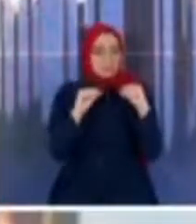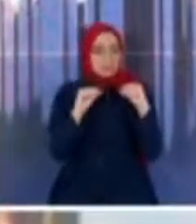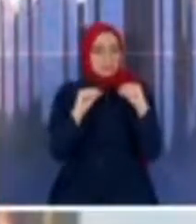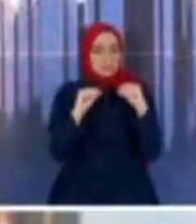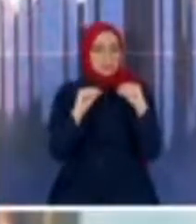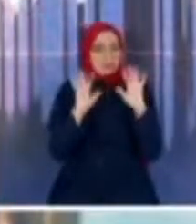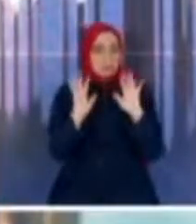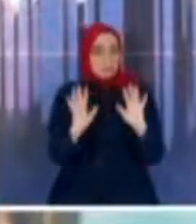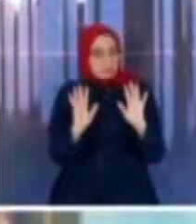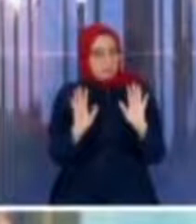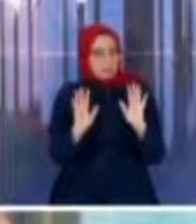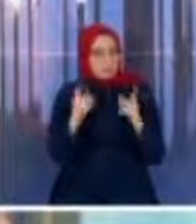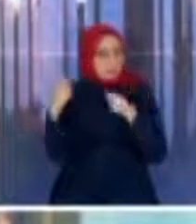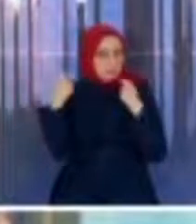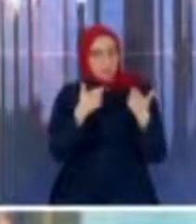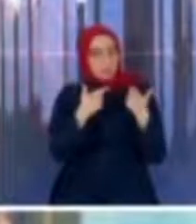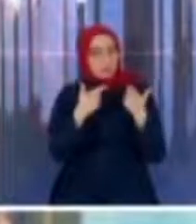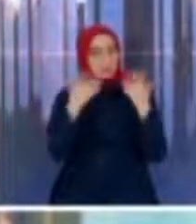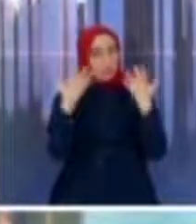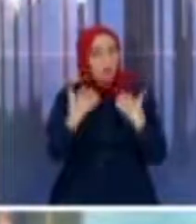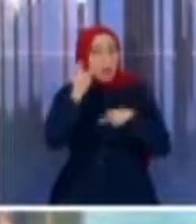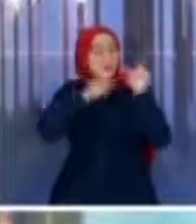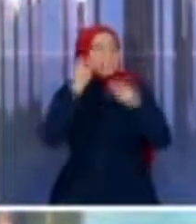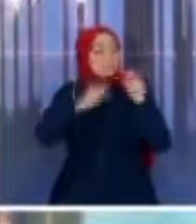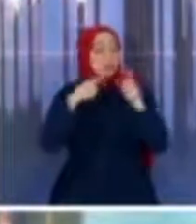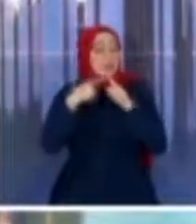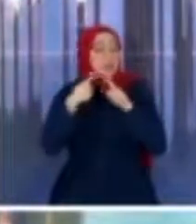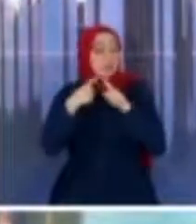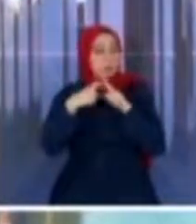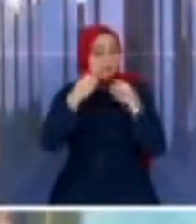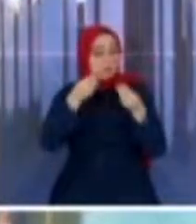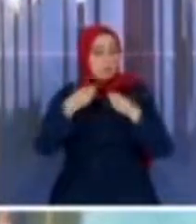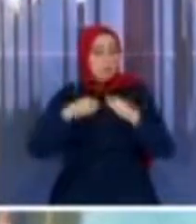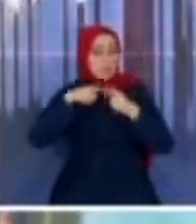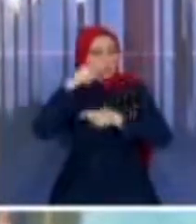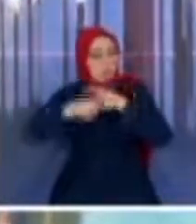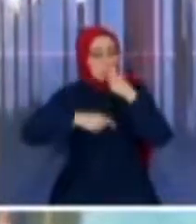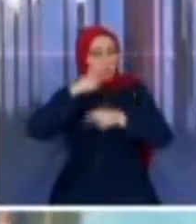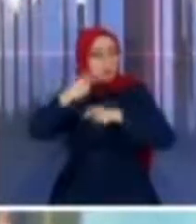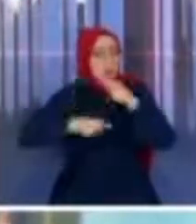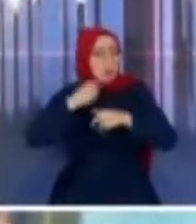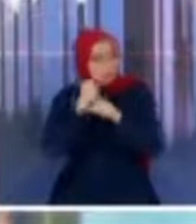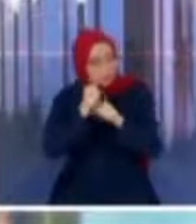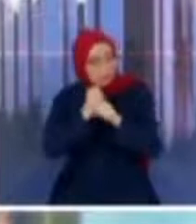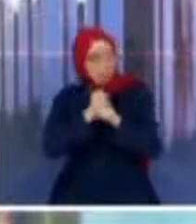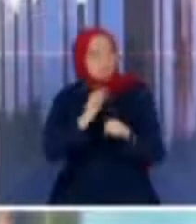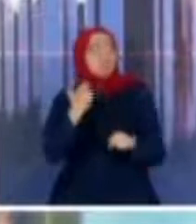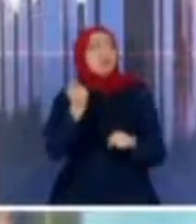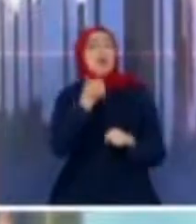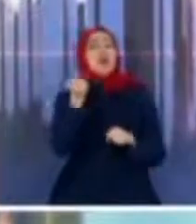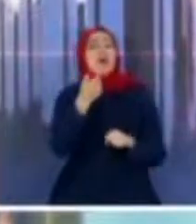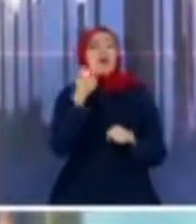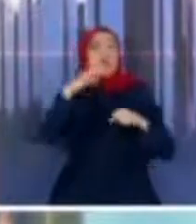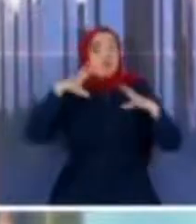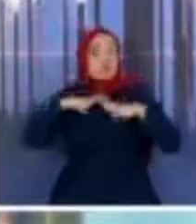فلوس ما نعرفش قداش نحب روتور سور انفستيسمون نحب فلوسي تستعملها كل يوم 24/24 7 على 7 المركز نتاعك يخدم ويدور.